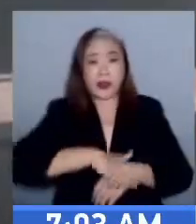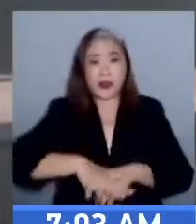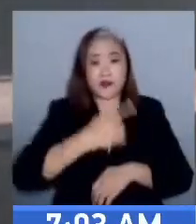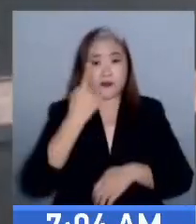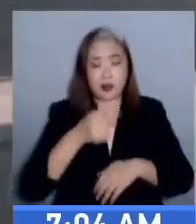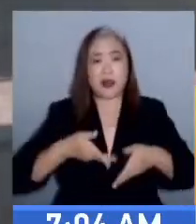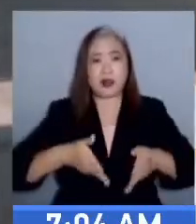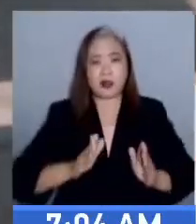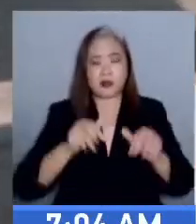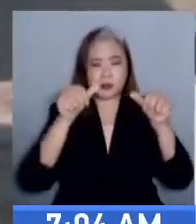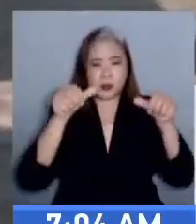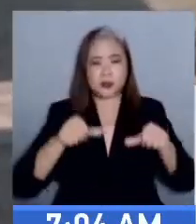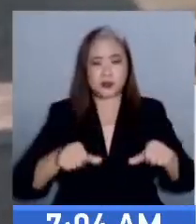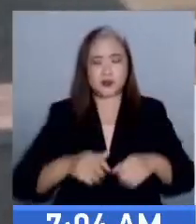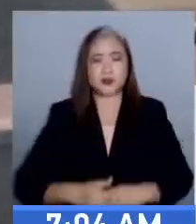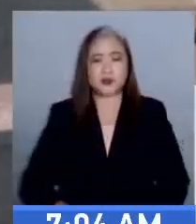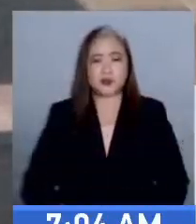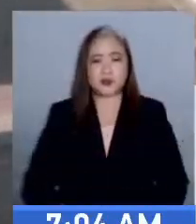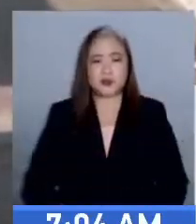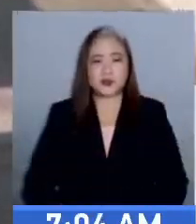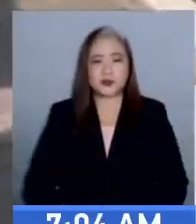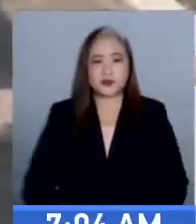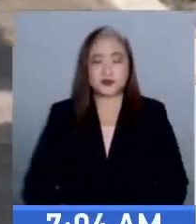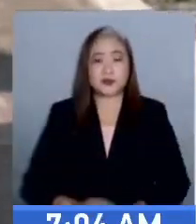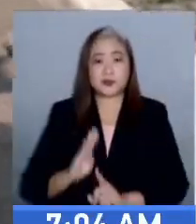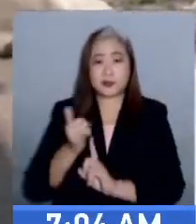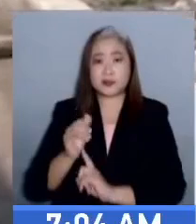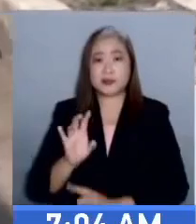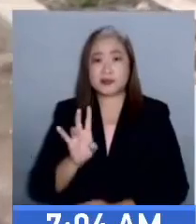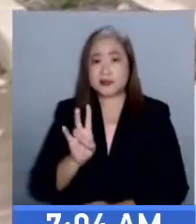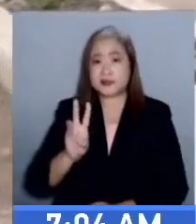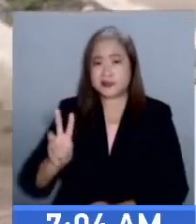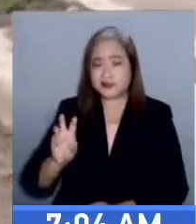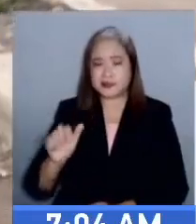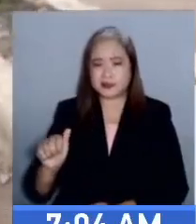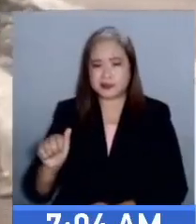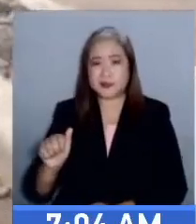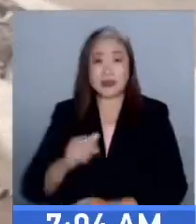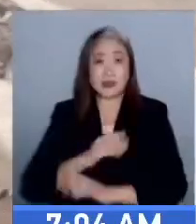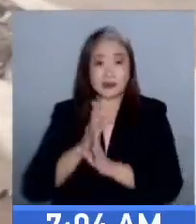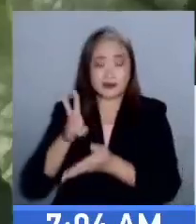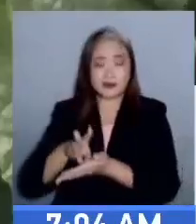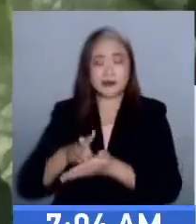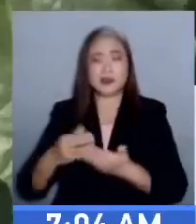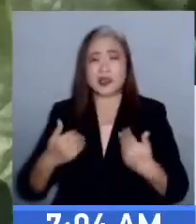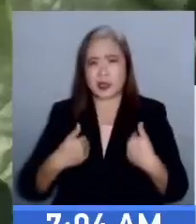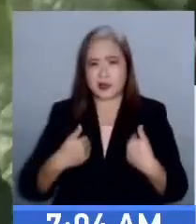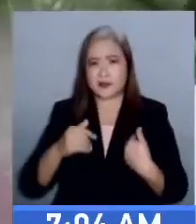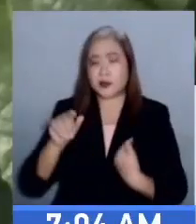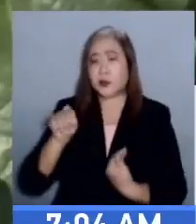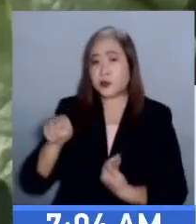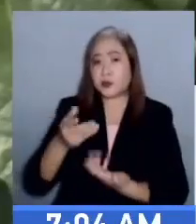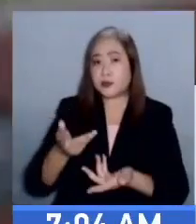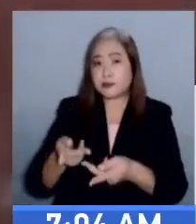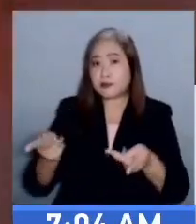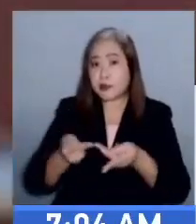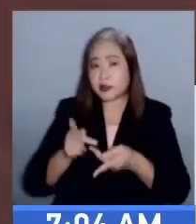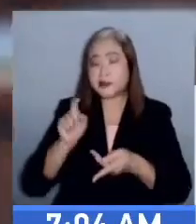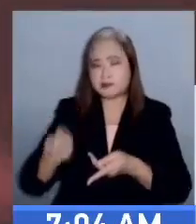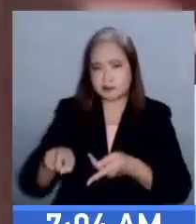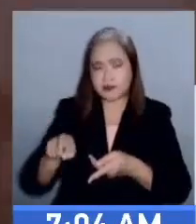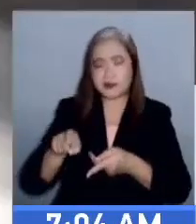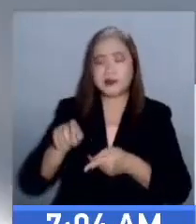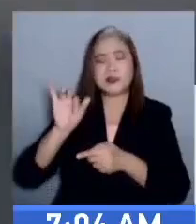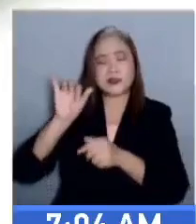Sa Barangay 76A, Bukana, Davao City, may mga na-identify ng common poster areas ang COMELEC 11 sa pagsisimula